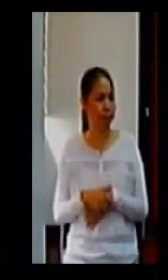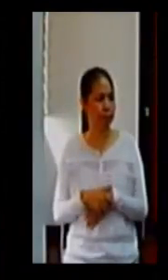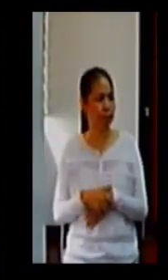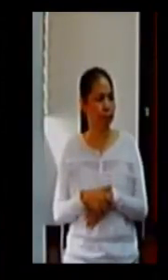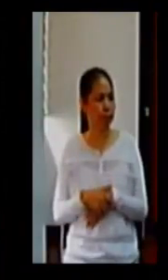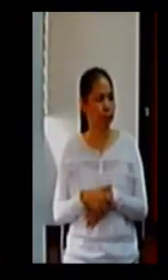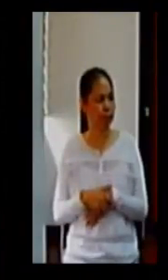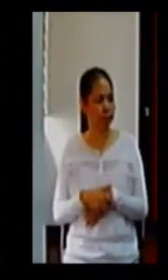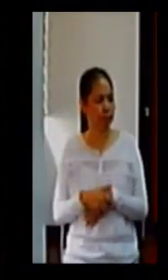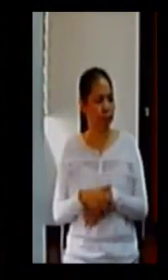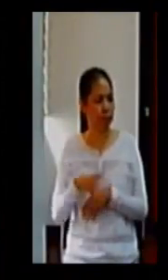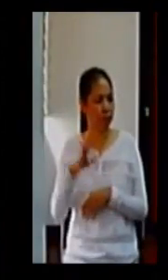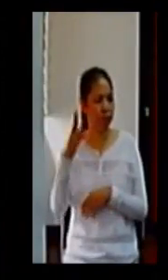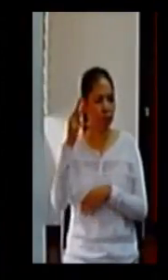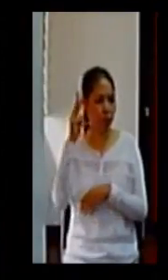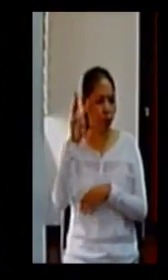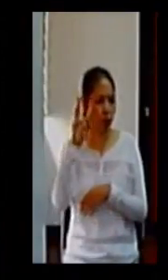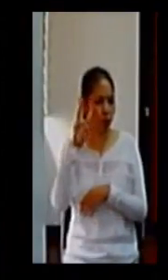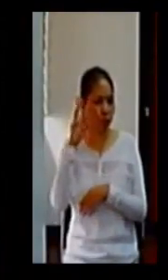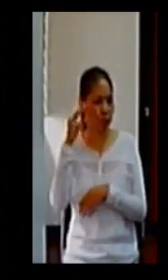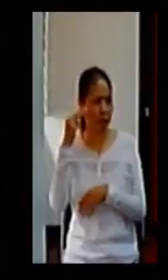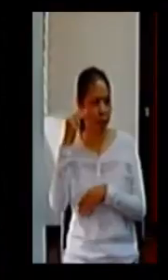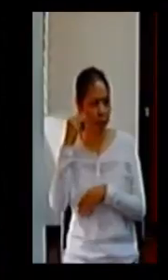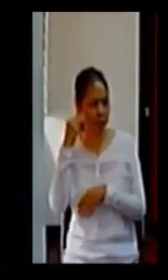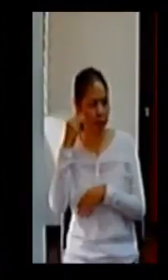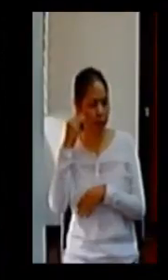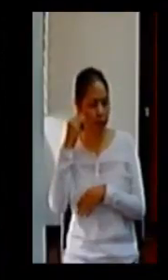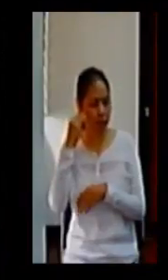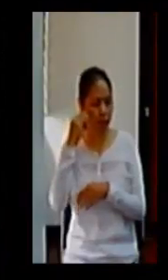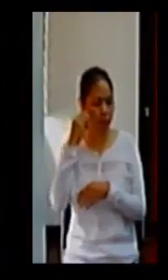Ginong William Mamanglo, pakitingnan po itong